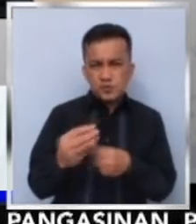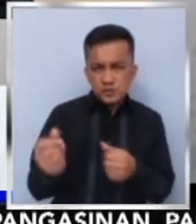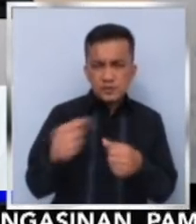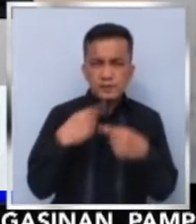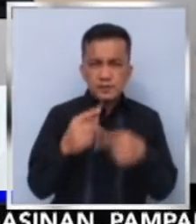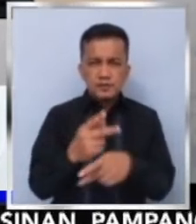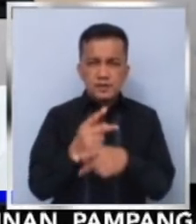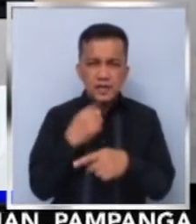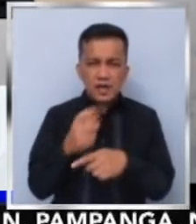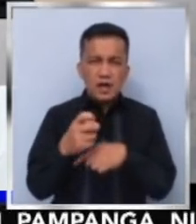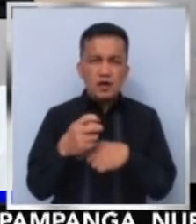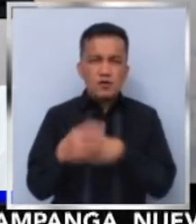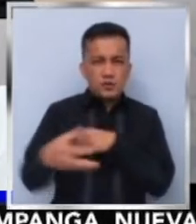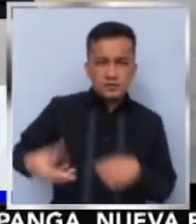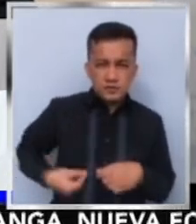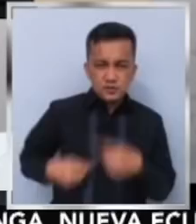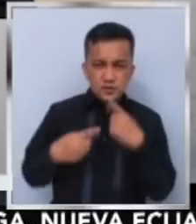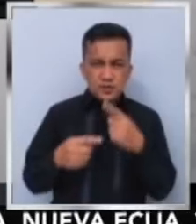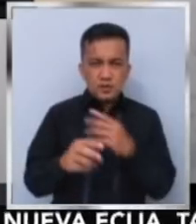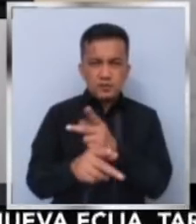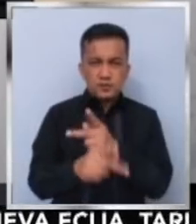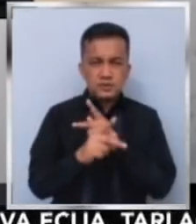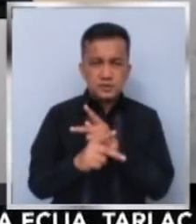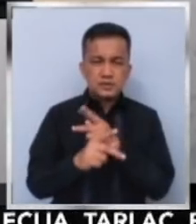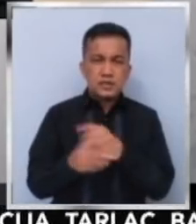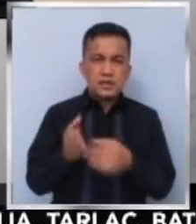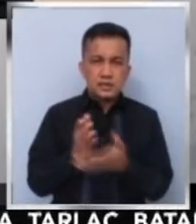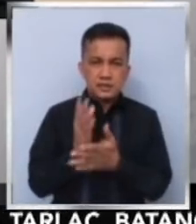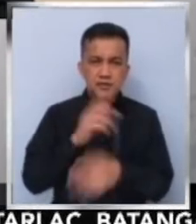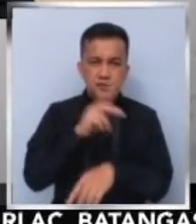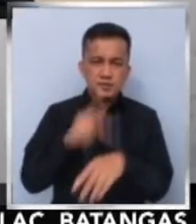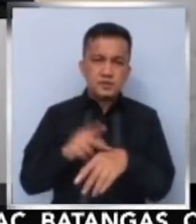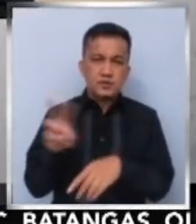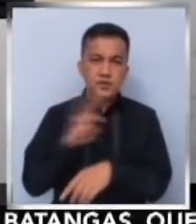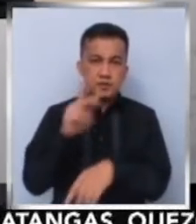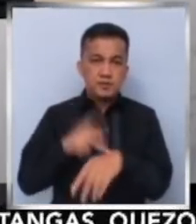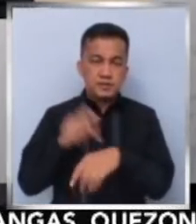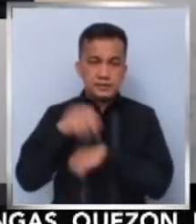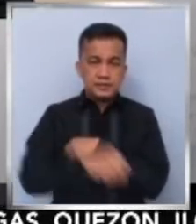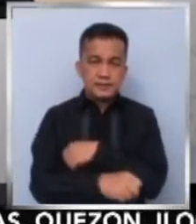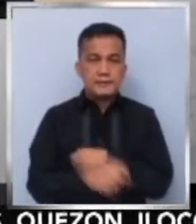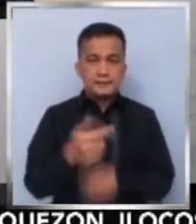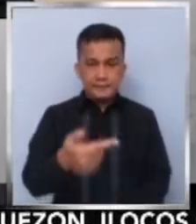sa West Philippine Sea. JP Soriano, nakatutok 24 oras.